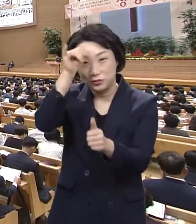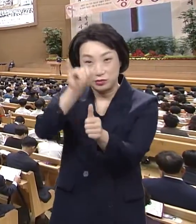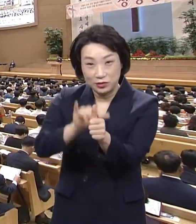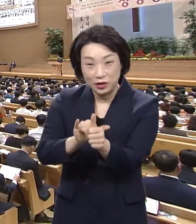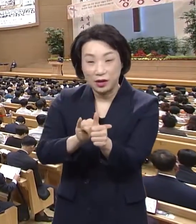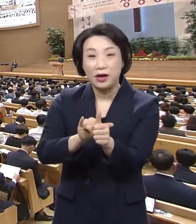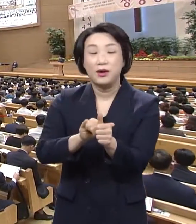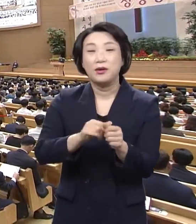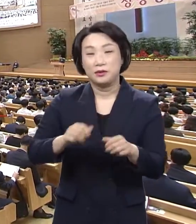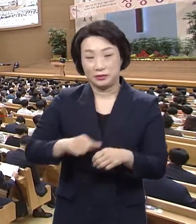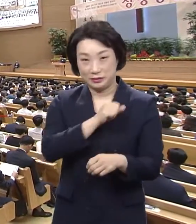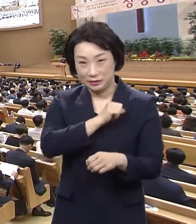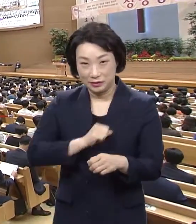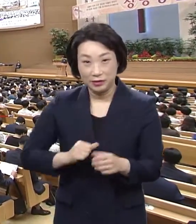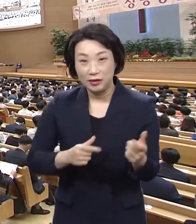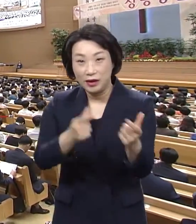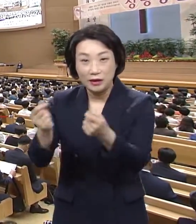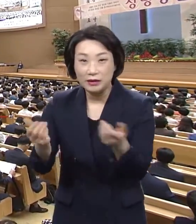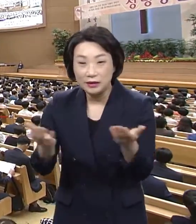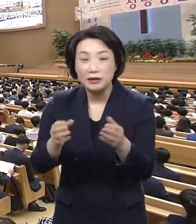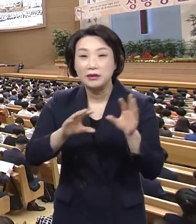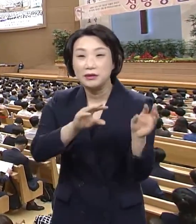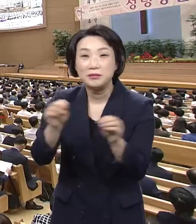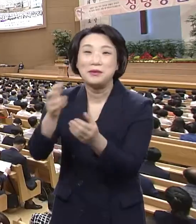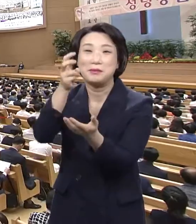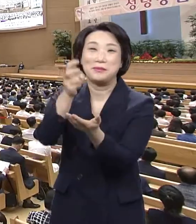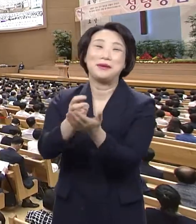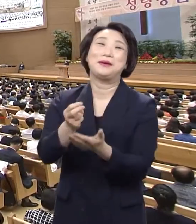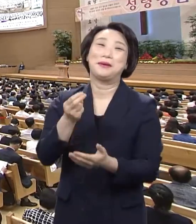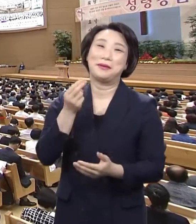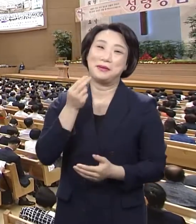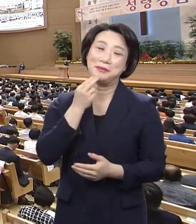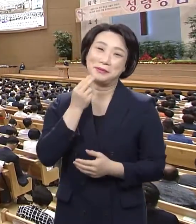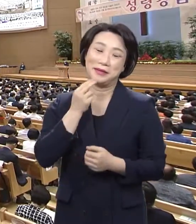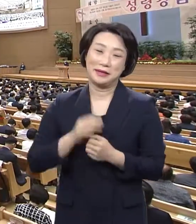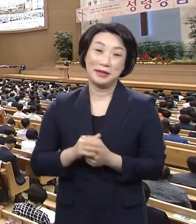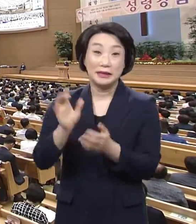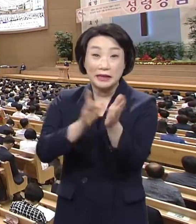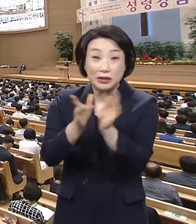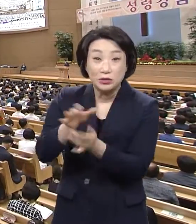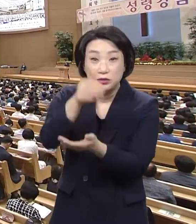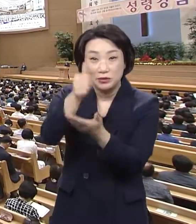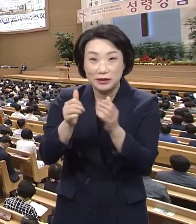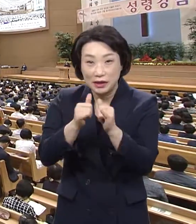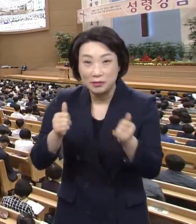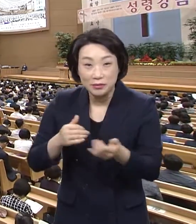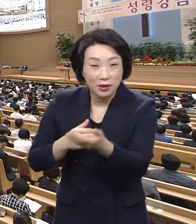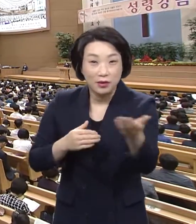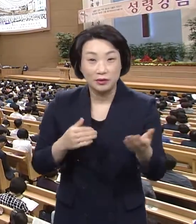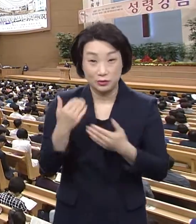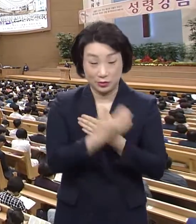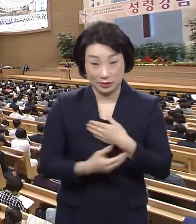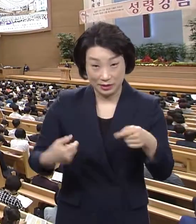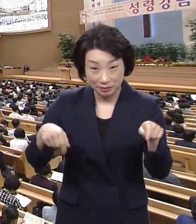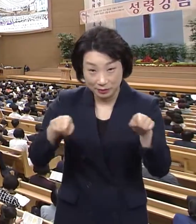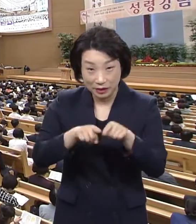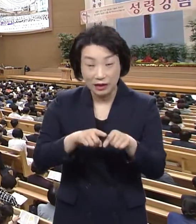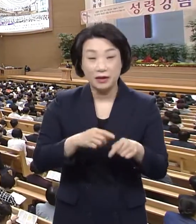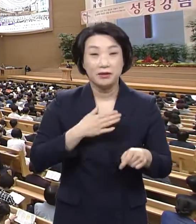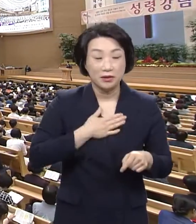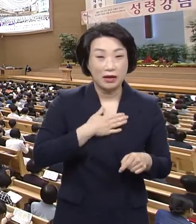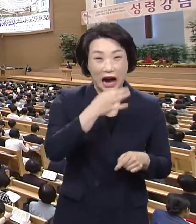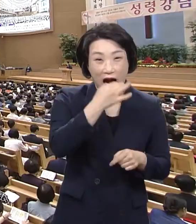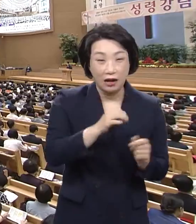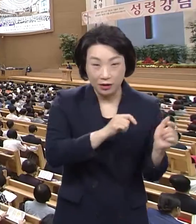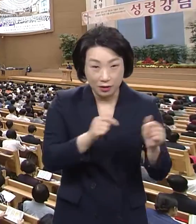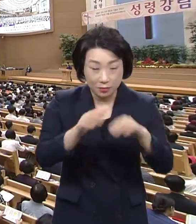충성과 온유와 절제니 이 같은 것을 금지할 법이 없느니라. 그리스도 예수의 사람들은 육체와 함께 그 정과